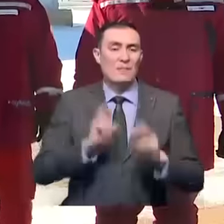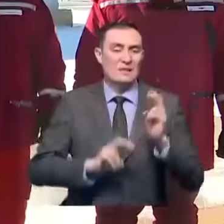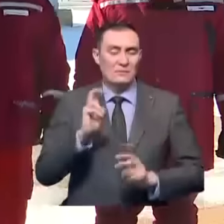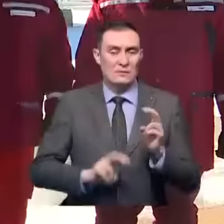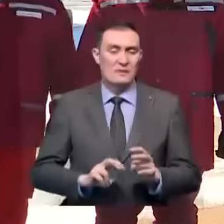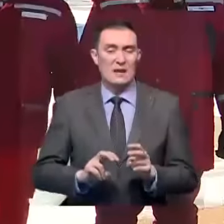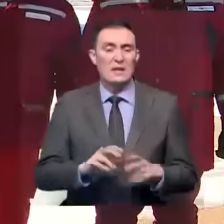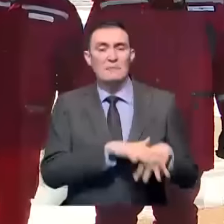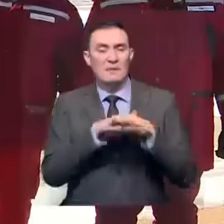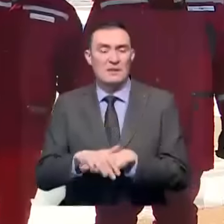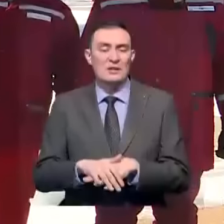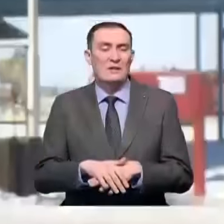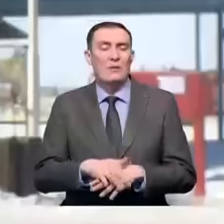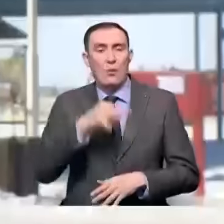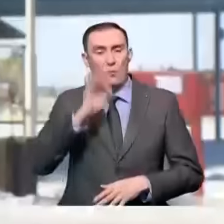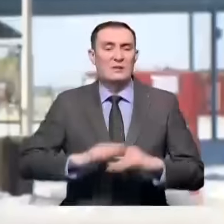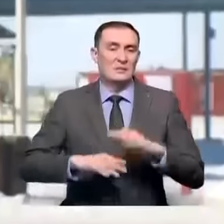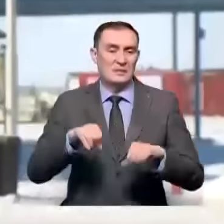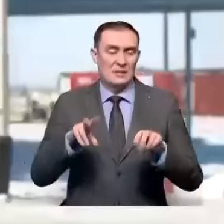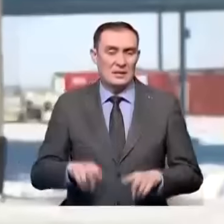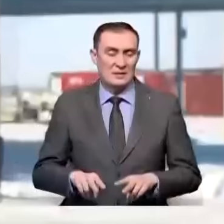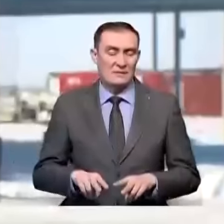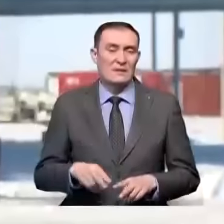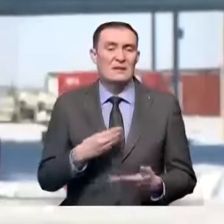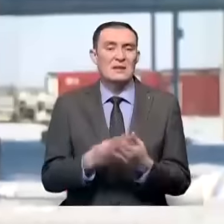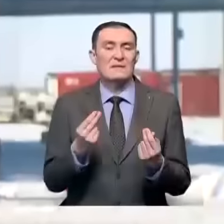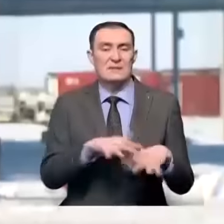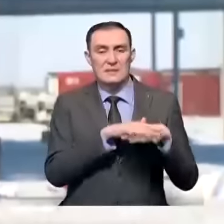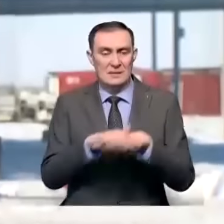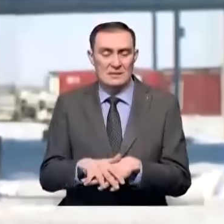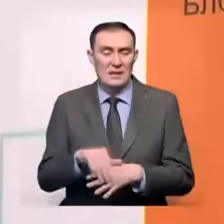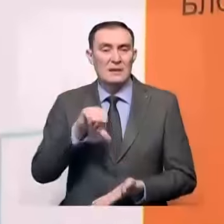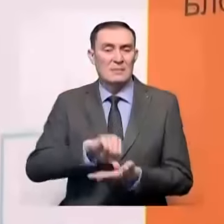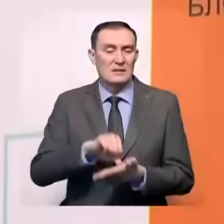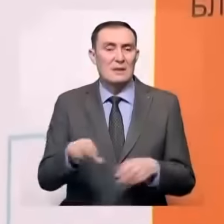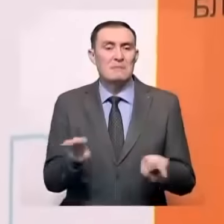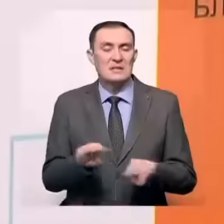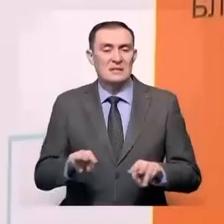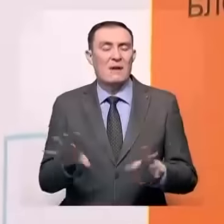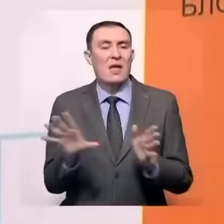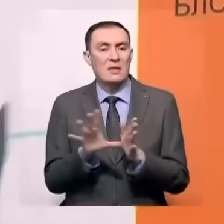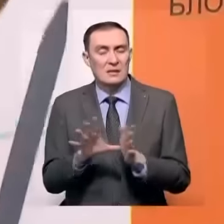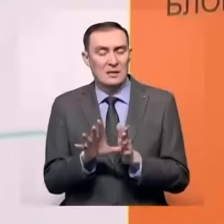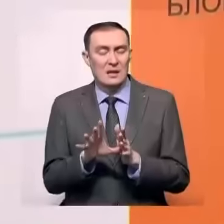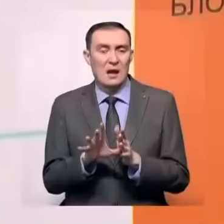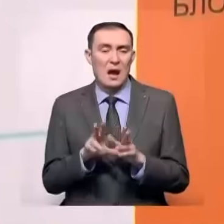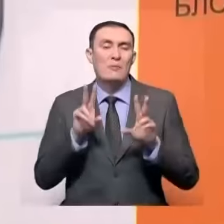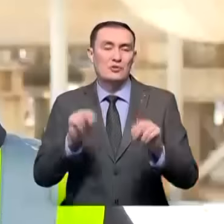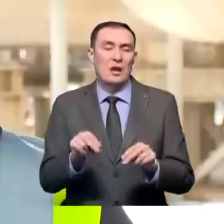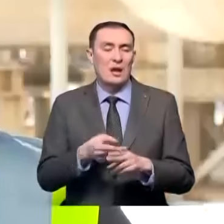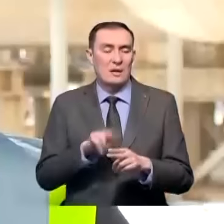производство, привлечь в отрасль квалифицированных специалистов и инвестиции. Представители Минэнерго обещали рассмотреть